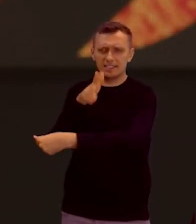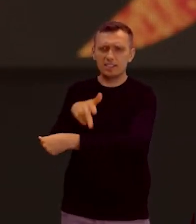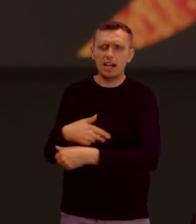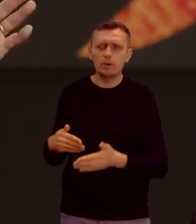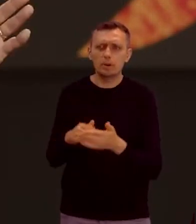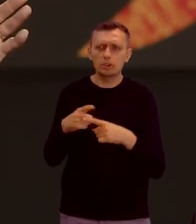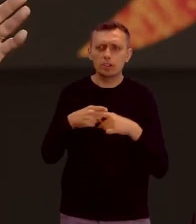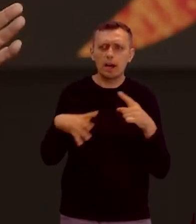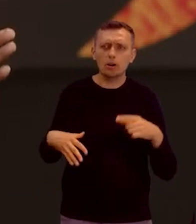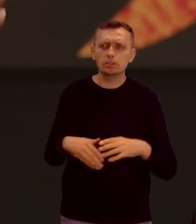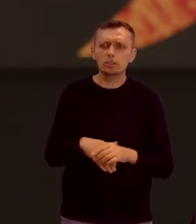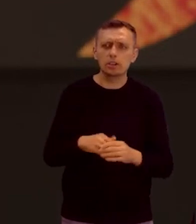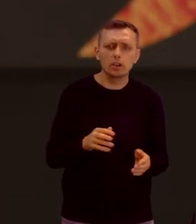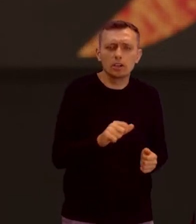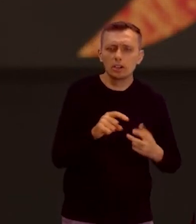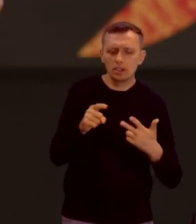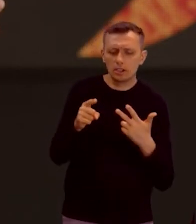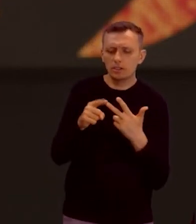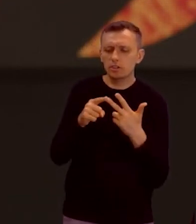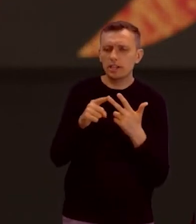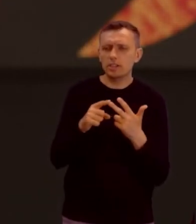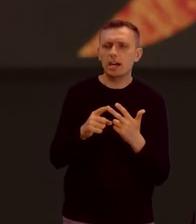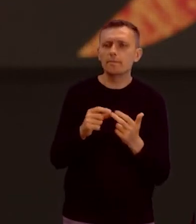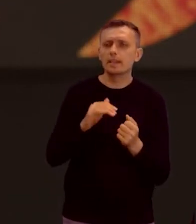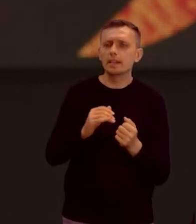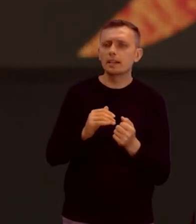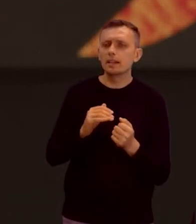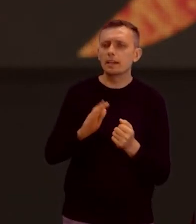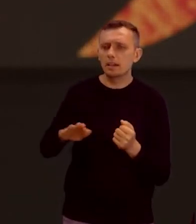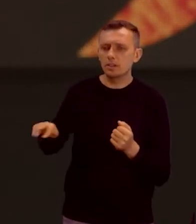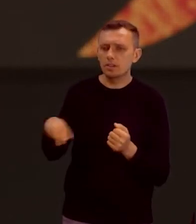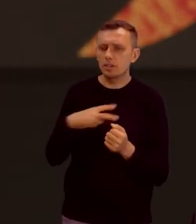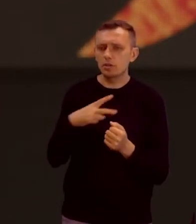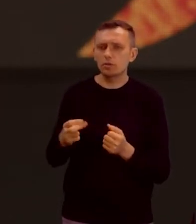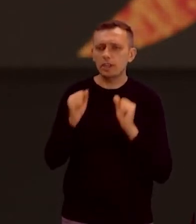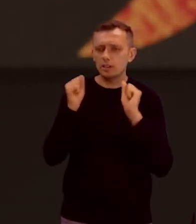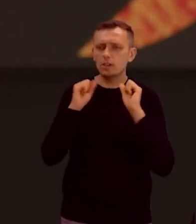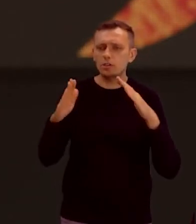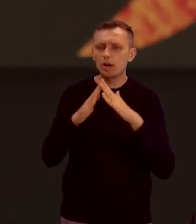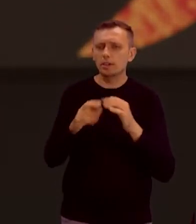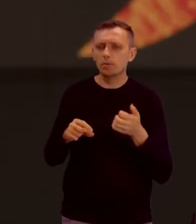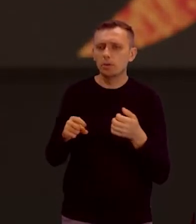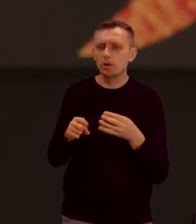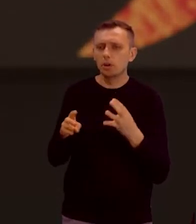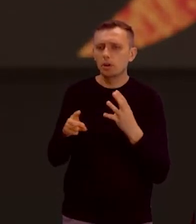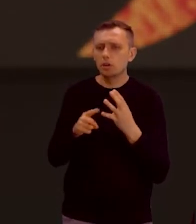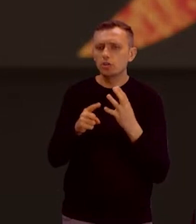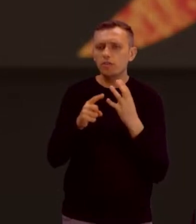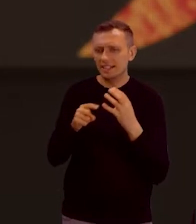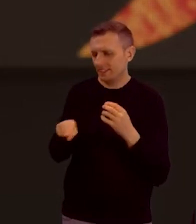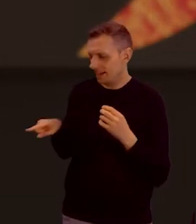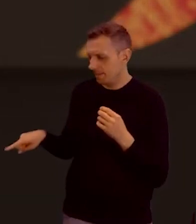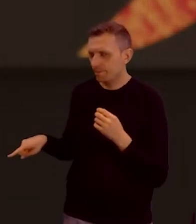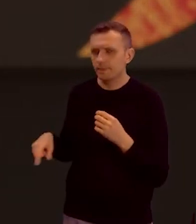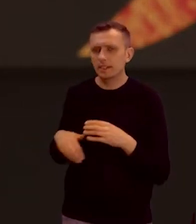koniec, po czwarte, dzieci są nadzieją domu i nadzieją świata. Twoje dzieci będą